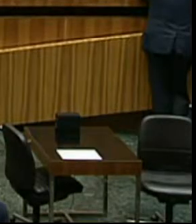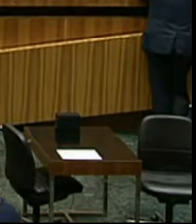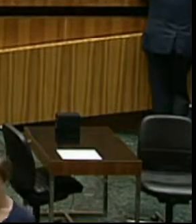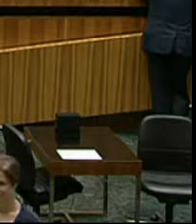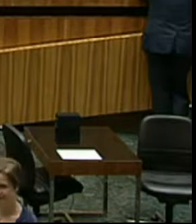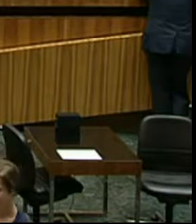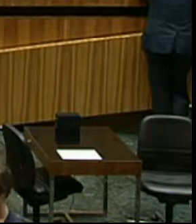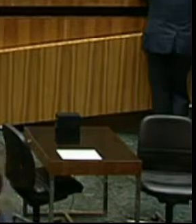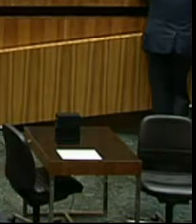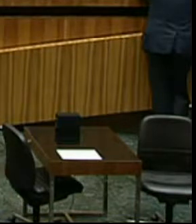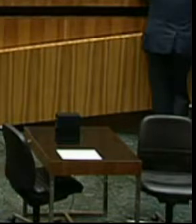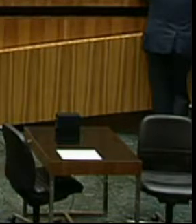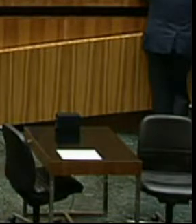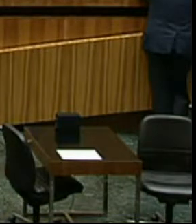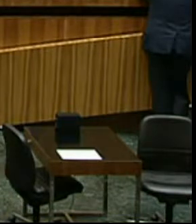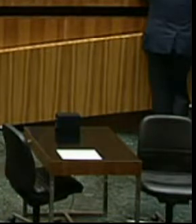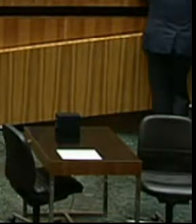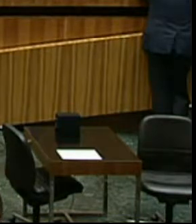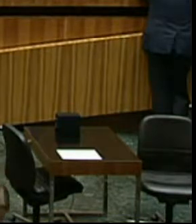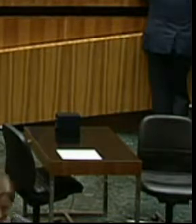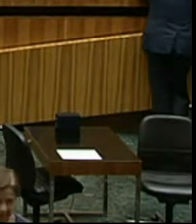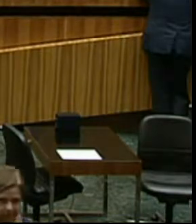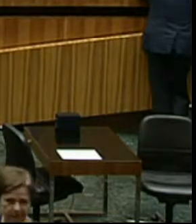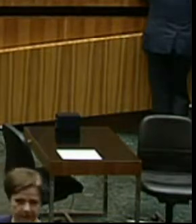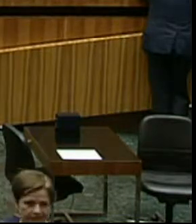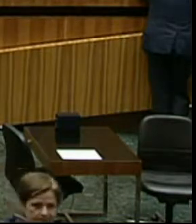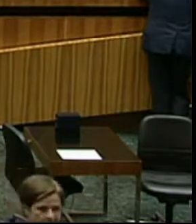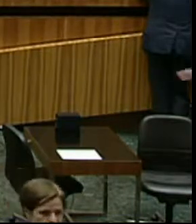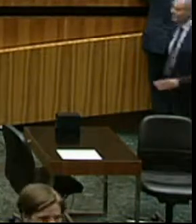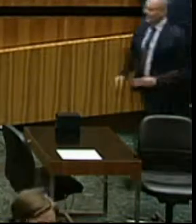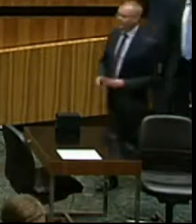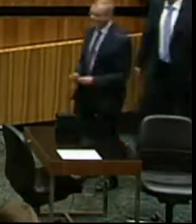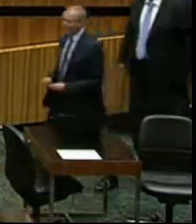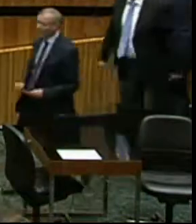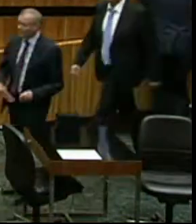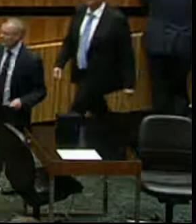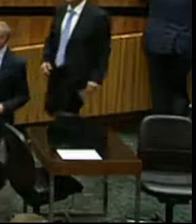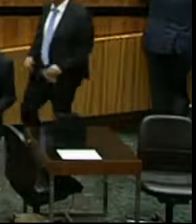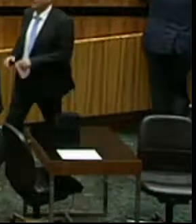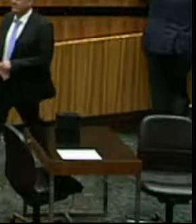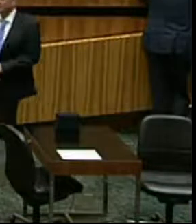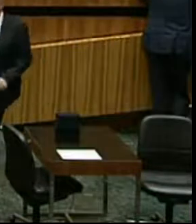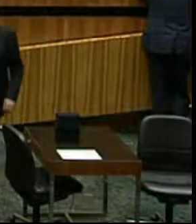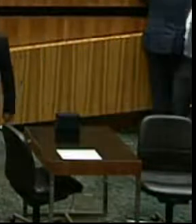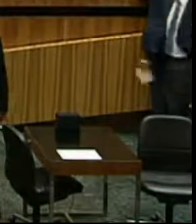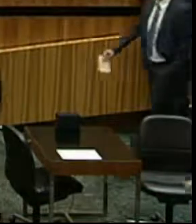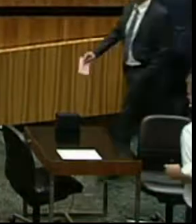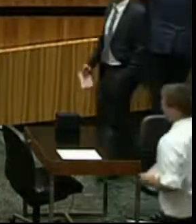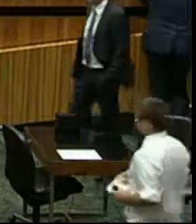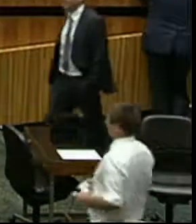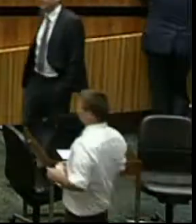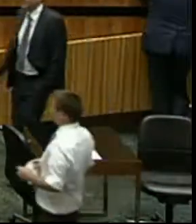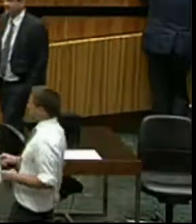Töchterle, Troch, Unterreiner, Fabrik, Vetter, Wilimski, Vogel,